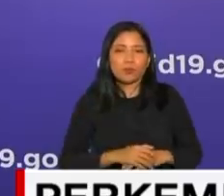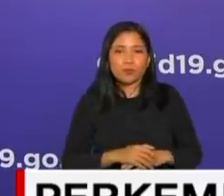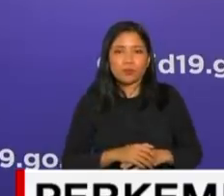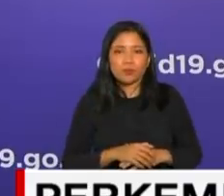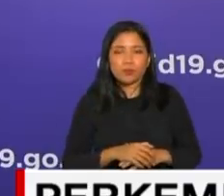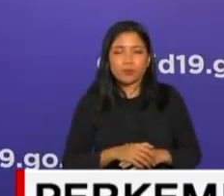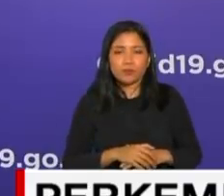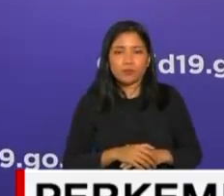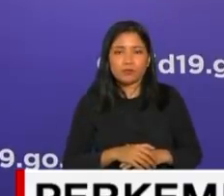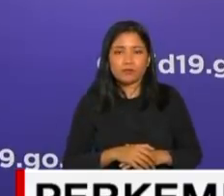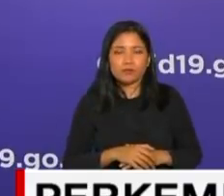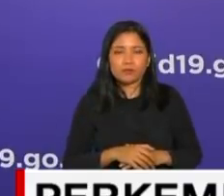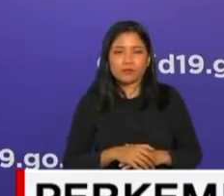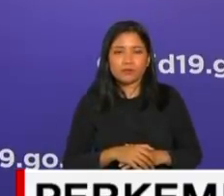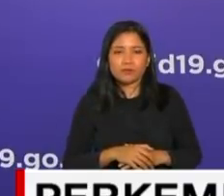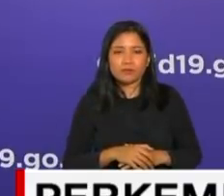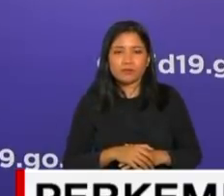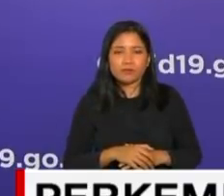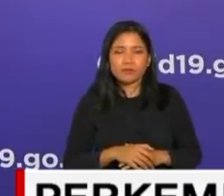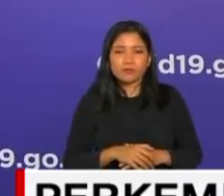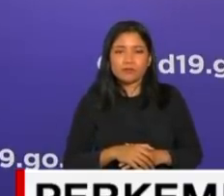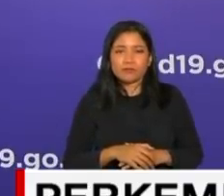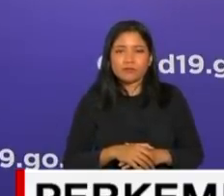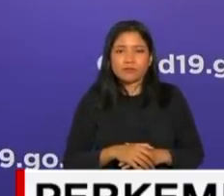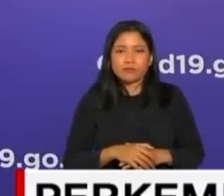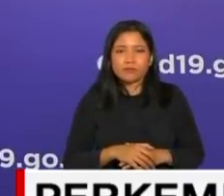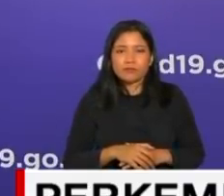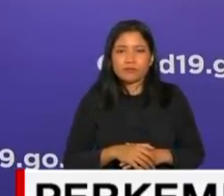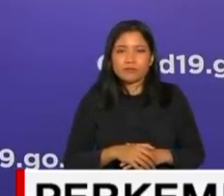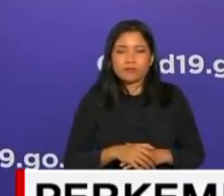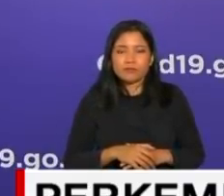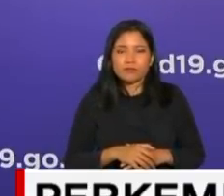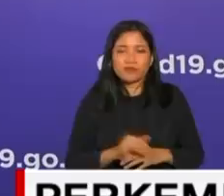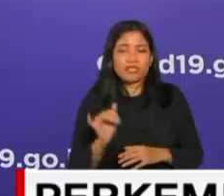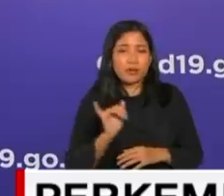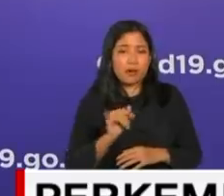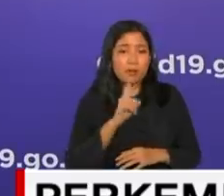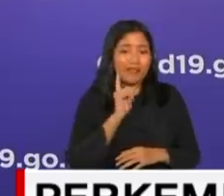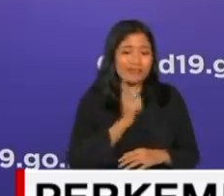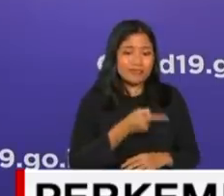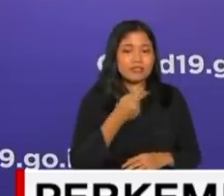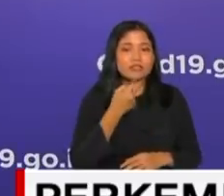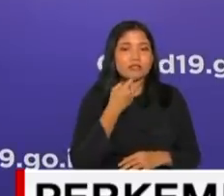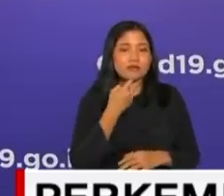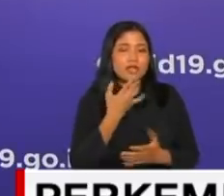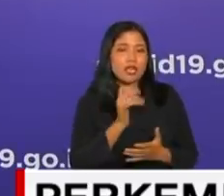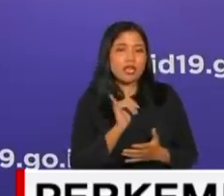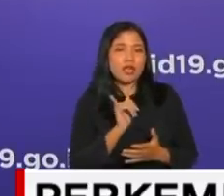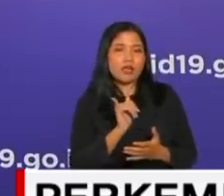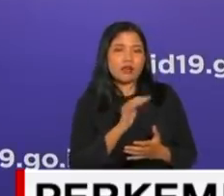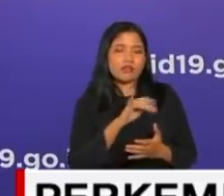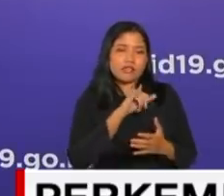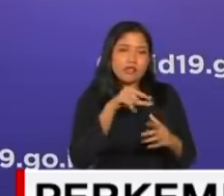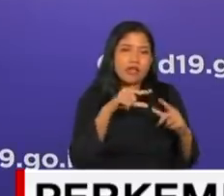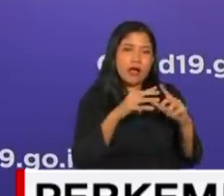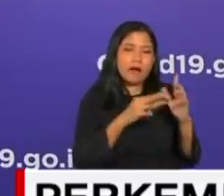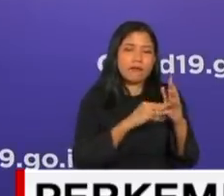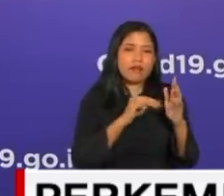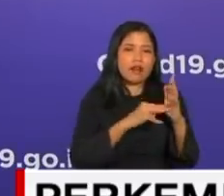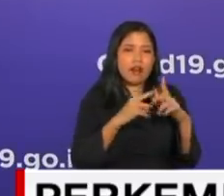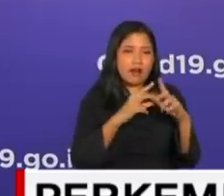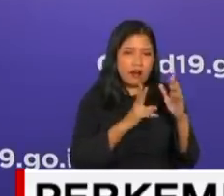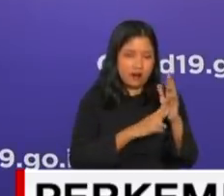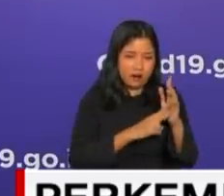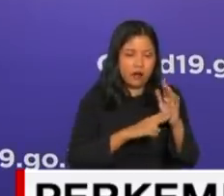disertai dengan kepastian Hai jaminan logistik dalam rangka jaring